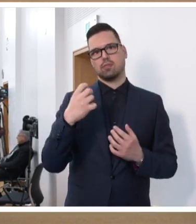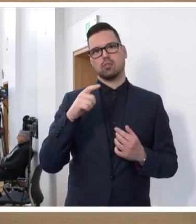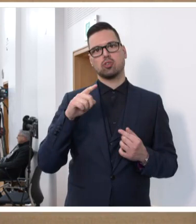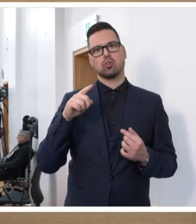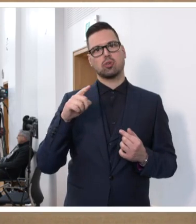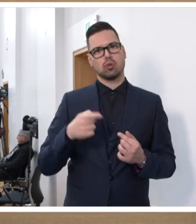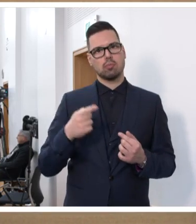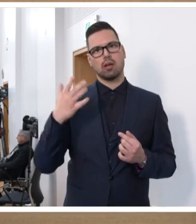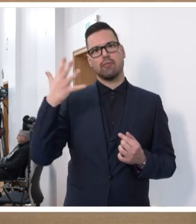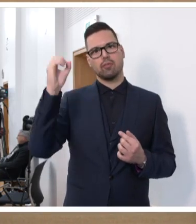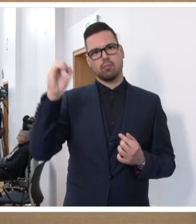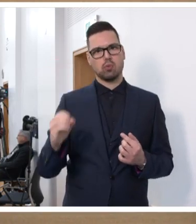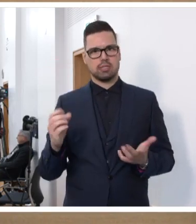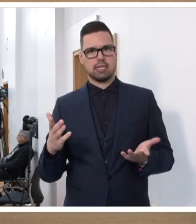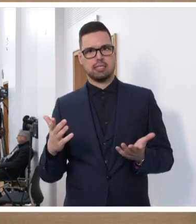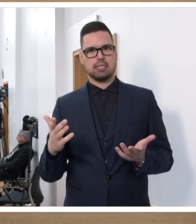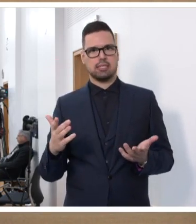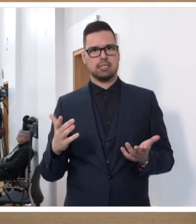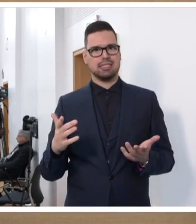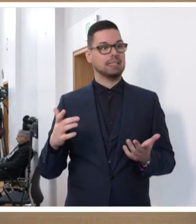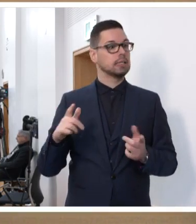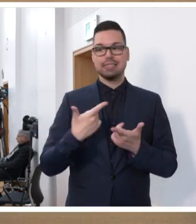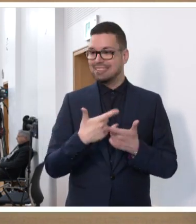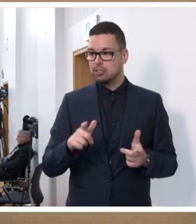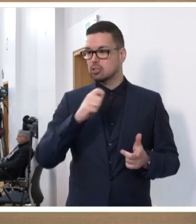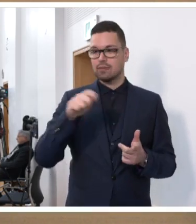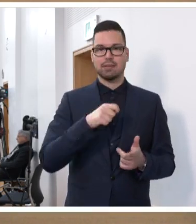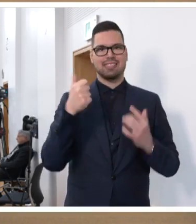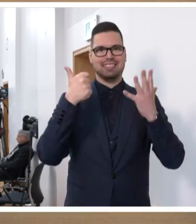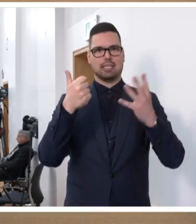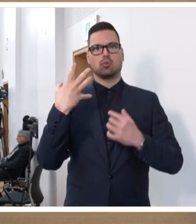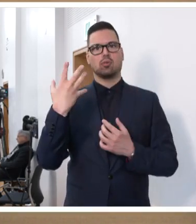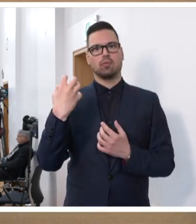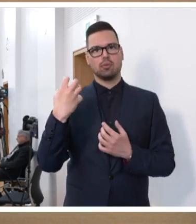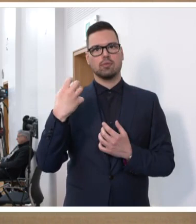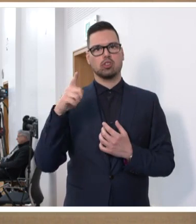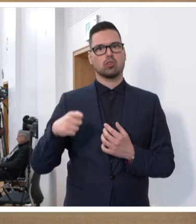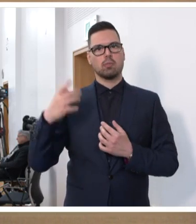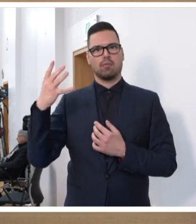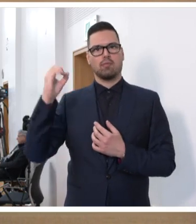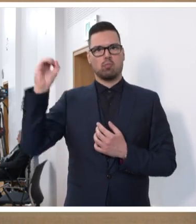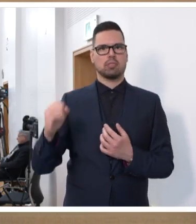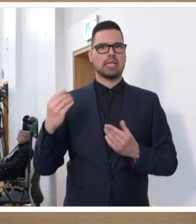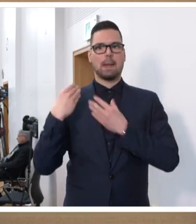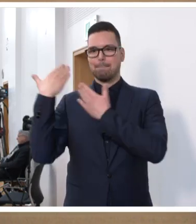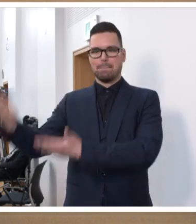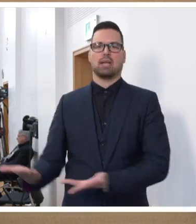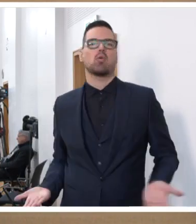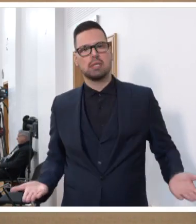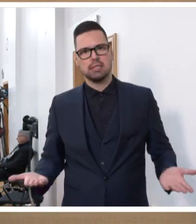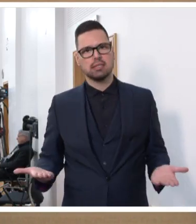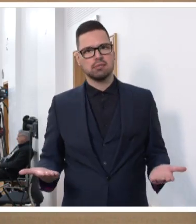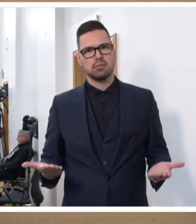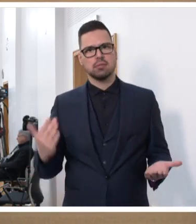56,5% haben eine Partei explizit nicht gewählt, bekommen aber 56,9% Abgeordnete dieser Partei im